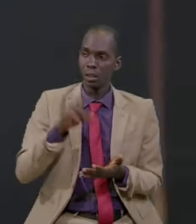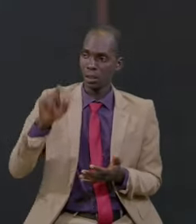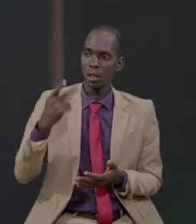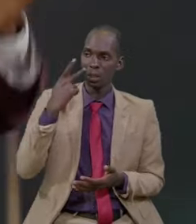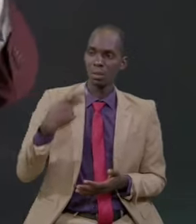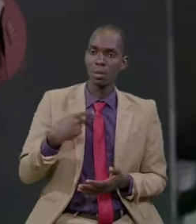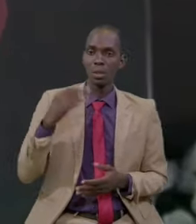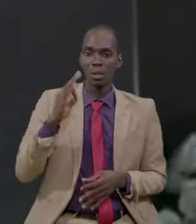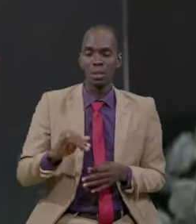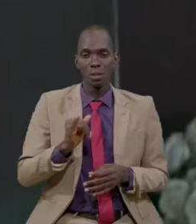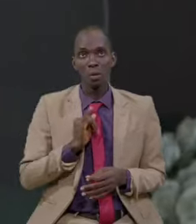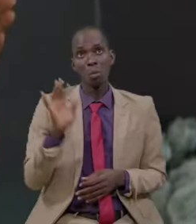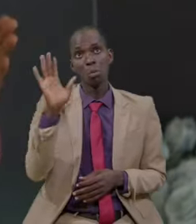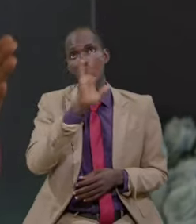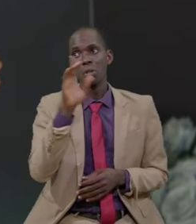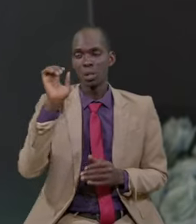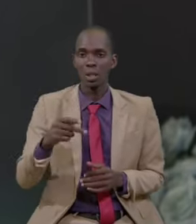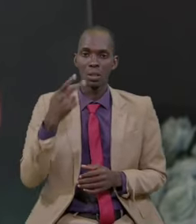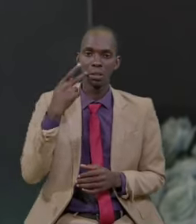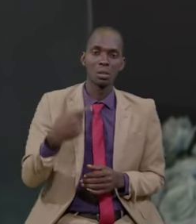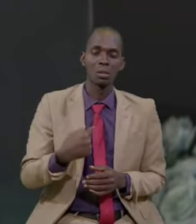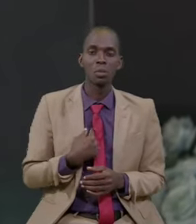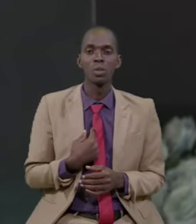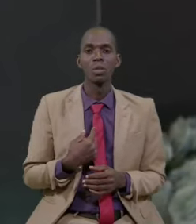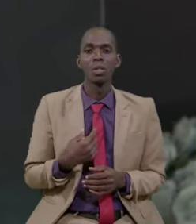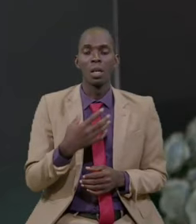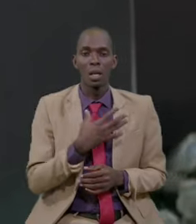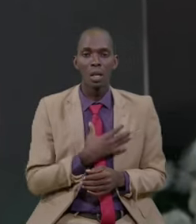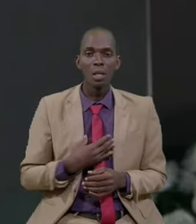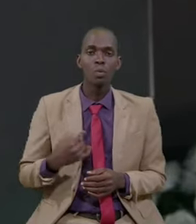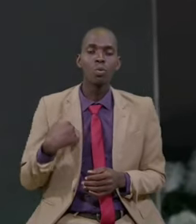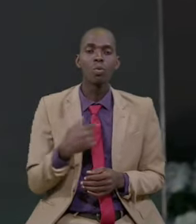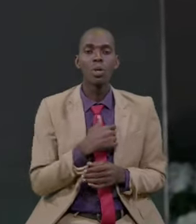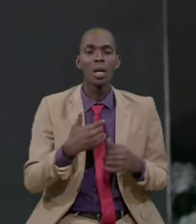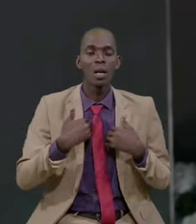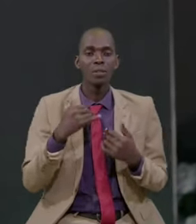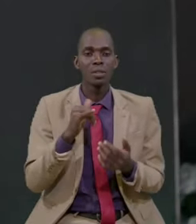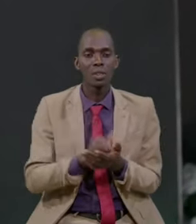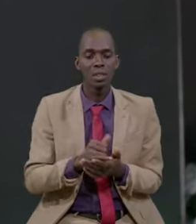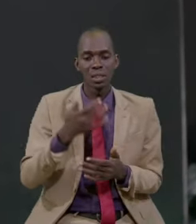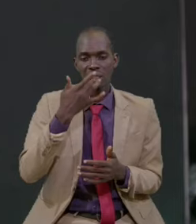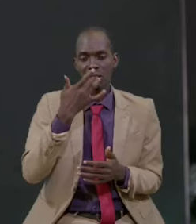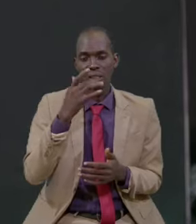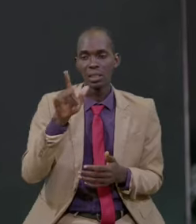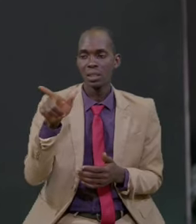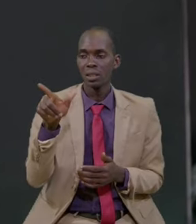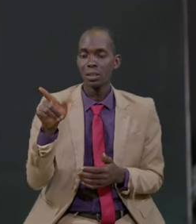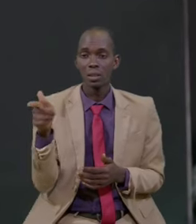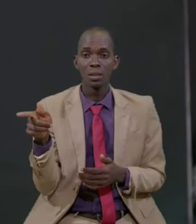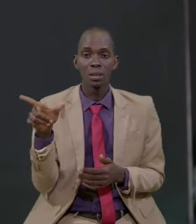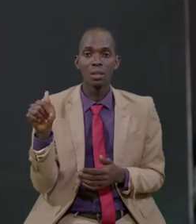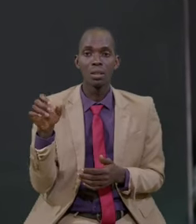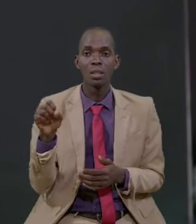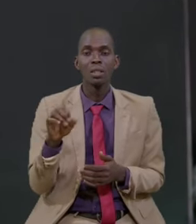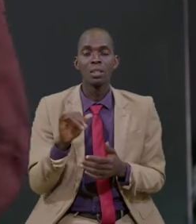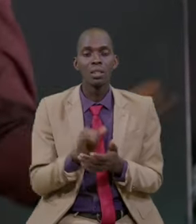la main, il peut me voir. Nous avons cette porte vitrée-là pour que la vie du pasteur